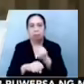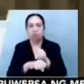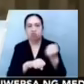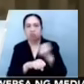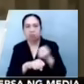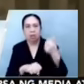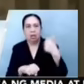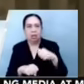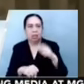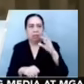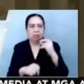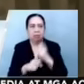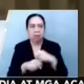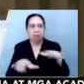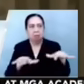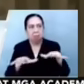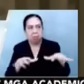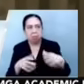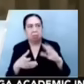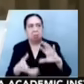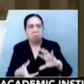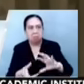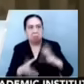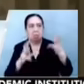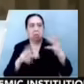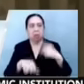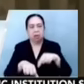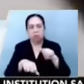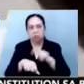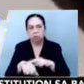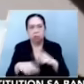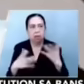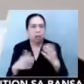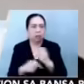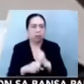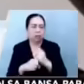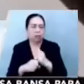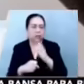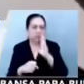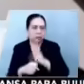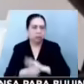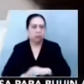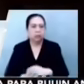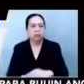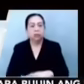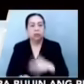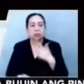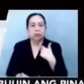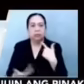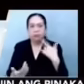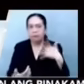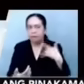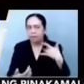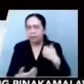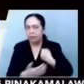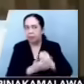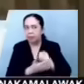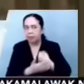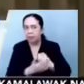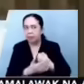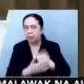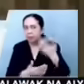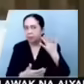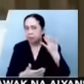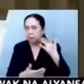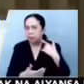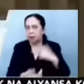man-made calamity or even natural made disasters. Meron daw silang nadidetect na heartbeat sa underground.